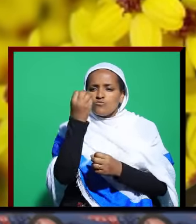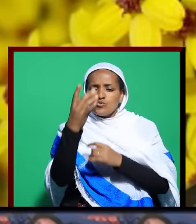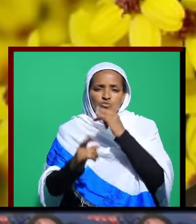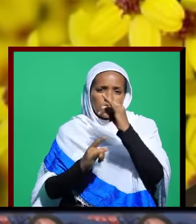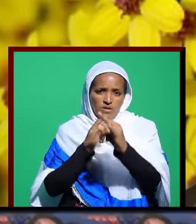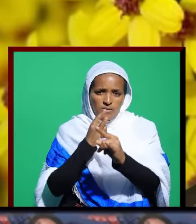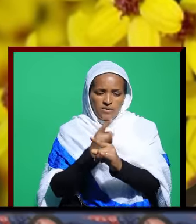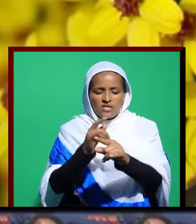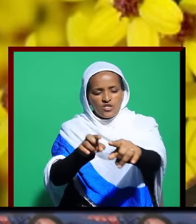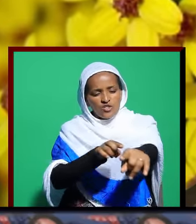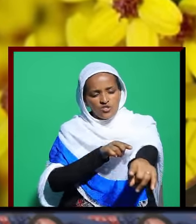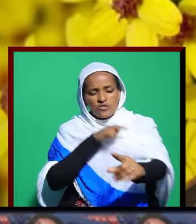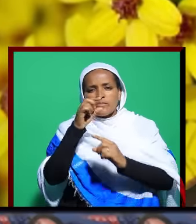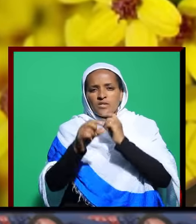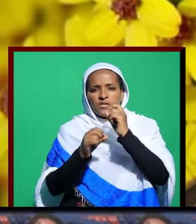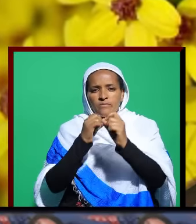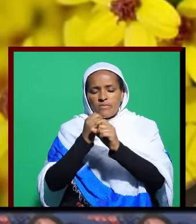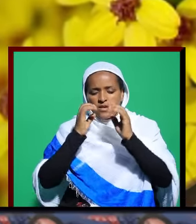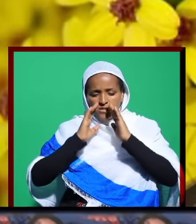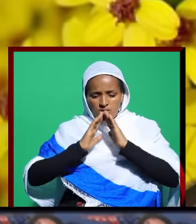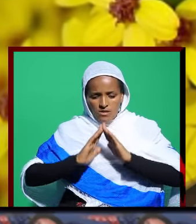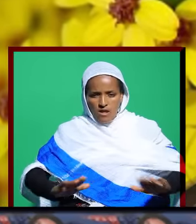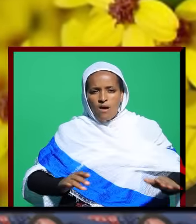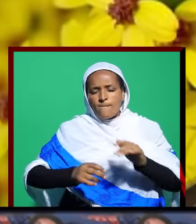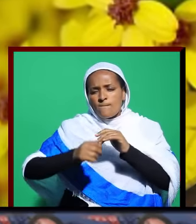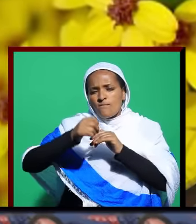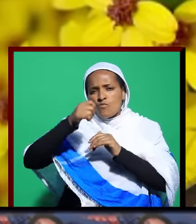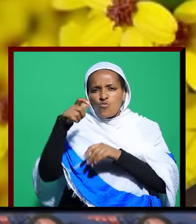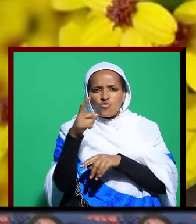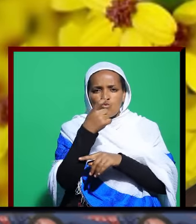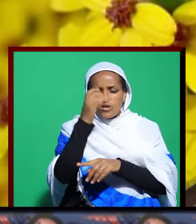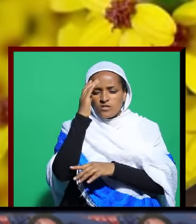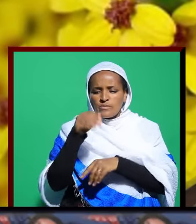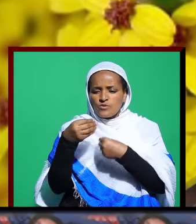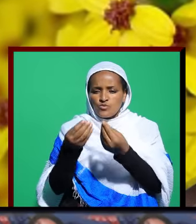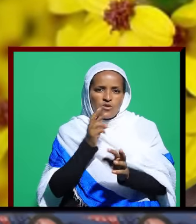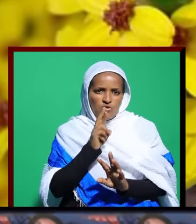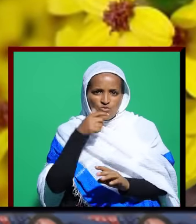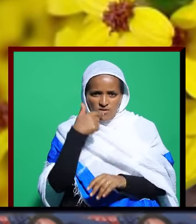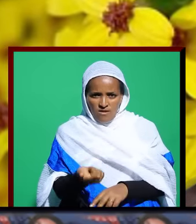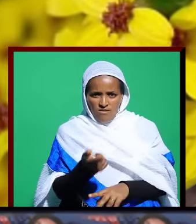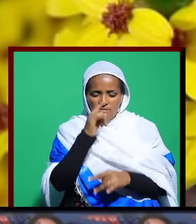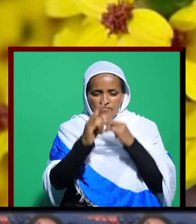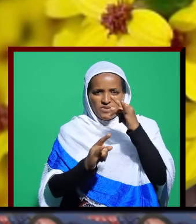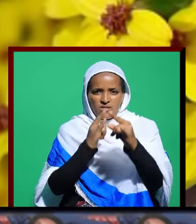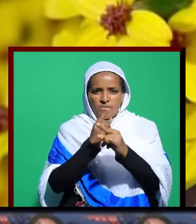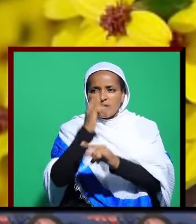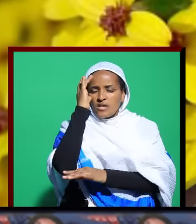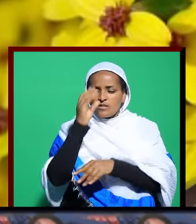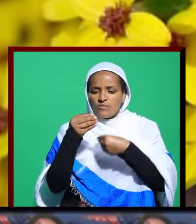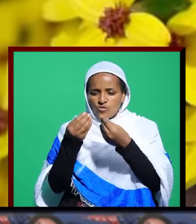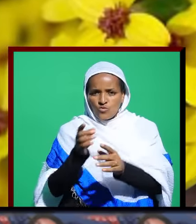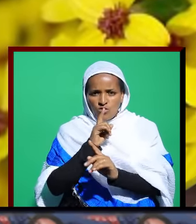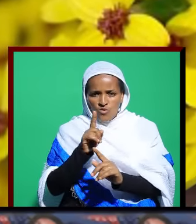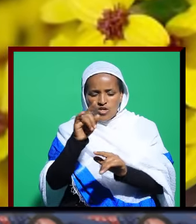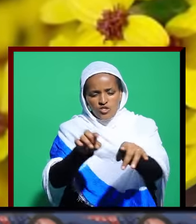ነው። ብዙ ዘመን፣ ረጅም እድሜ፣ ሰላም ውድ ሆኑ የእግዚአብሔር ስጦታዎች ናቸው ይላል። ዘመን